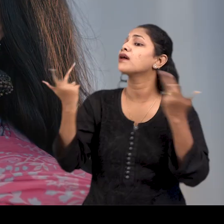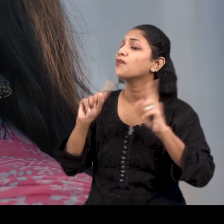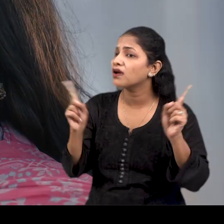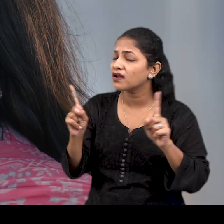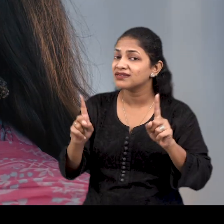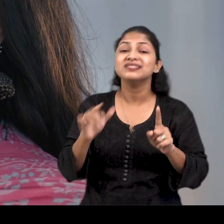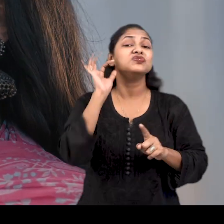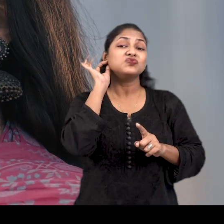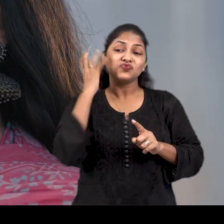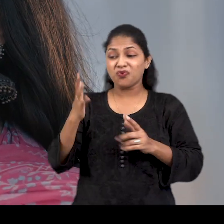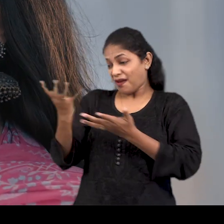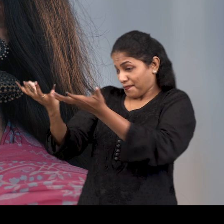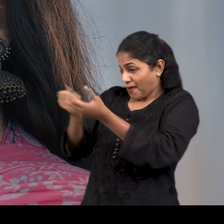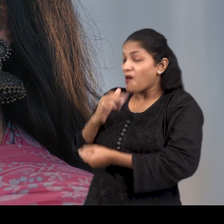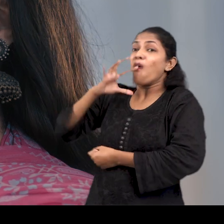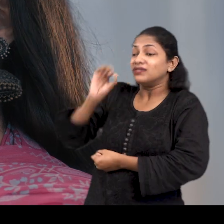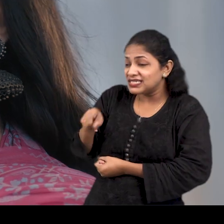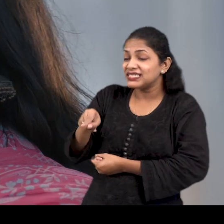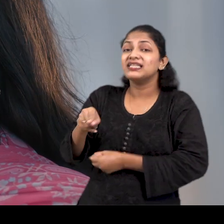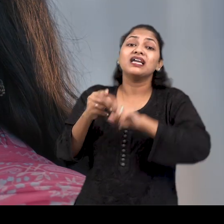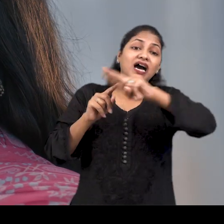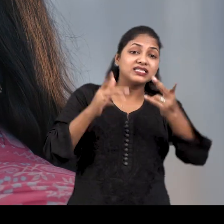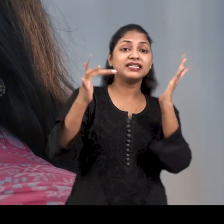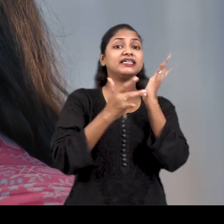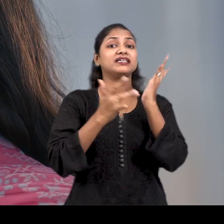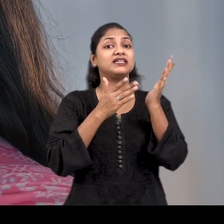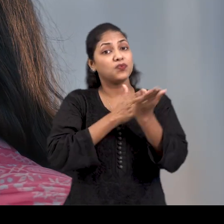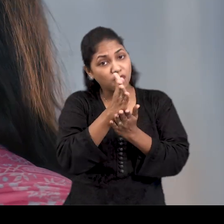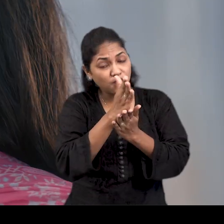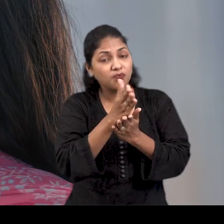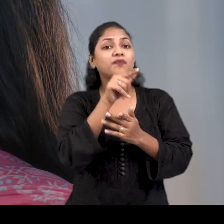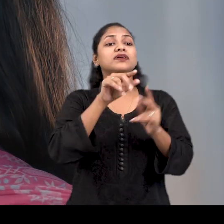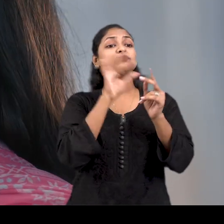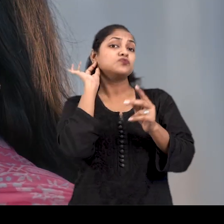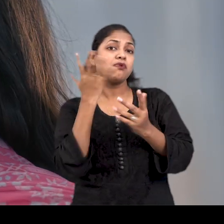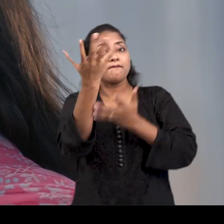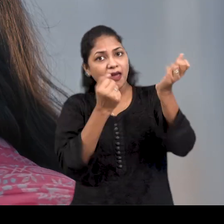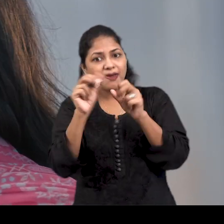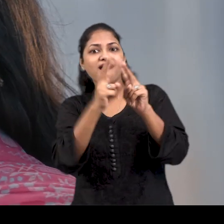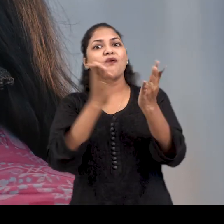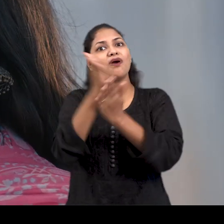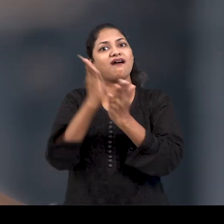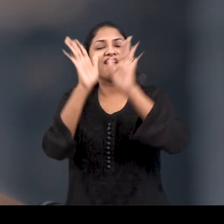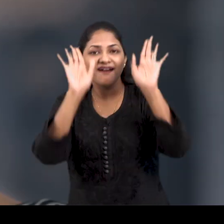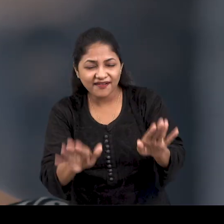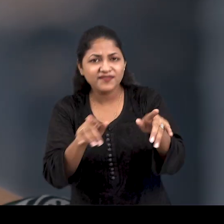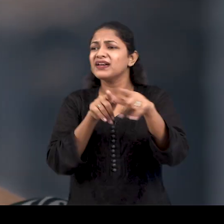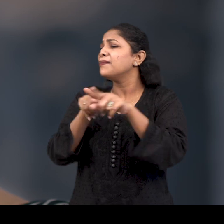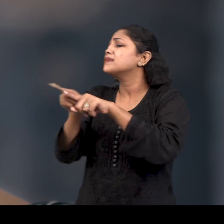എങ്ങനെയാ? ഫിസിക്കൽ സ്വർണത്തിൽ നിക്ഷേപിക്കുന്നതിനു പുറമെ ഇലക്ട്രോണിക് രീതിയിൽ സ്വർണം വാങ്ങുന്നതിന് മറ്റു നിരവധി മാർഗങ്ങളുണ്ടല്ലോ